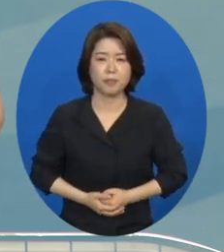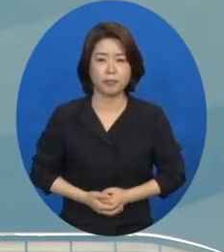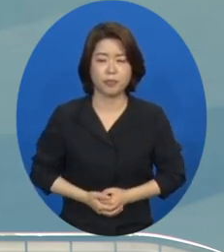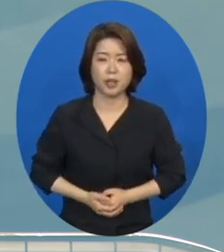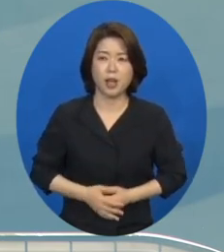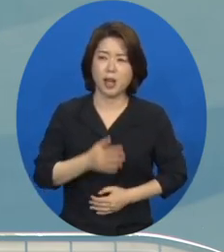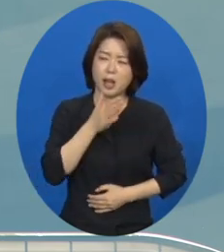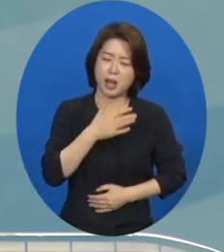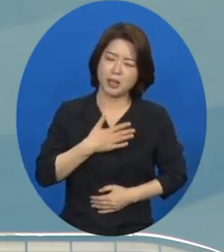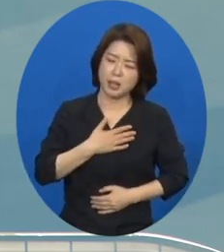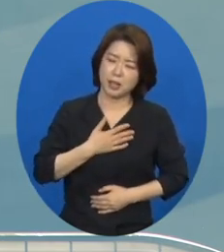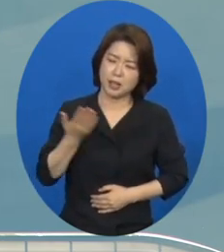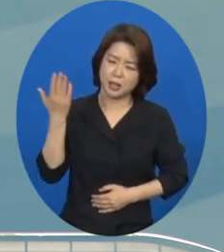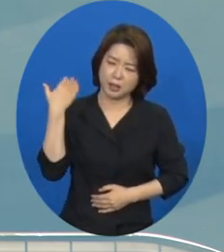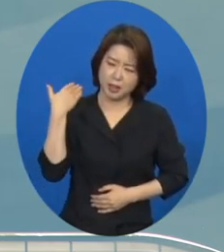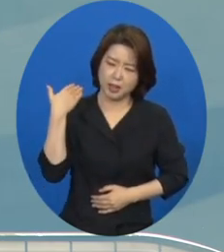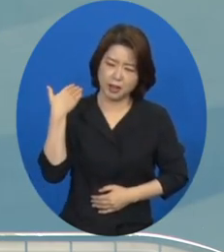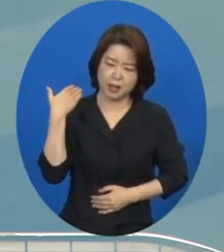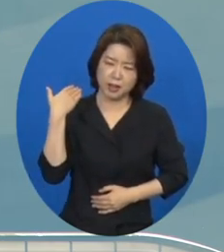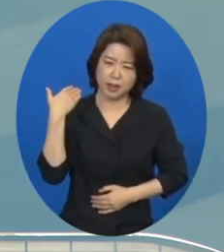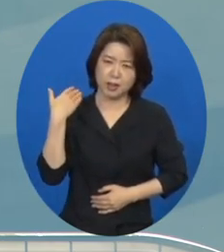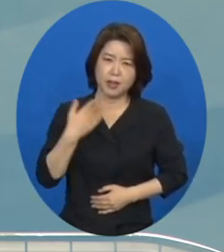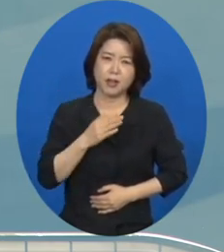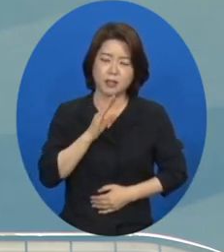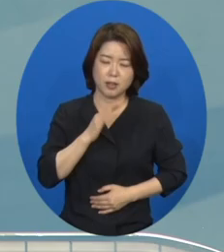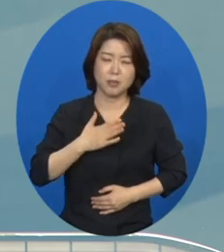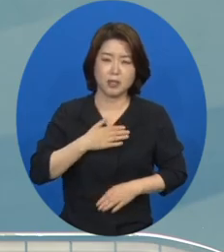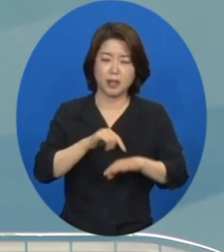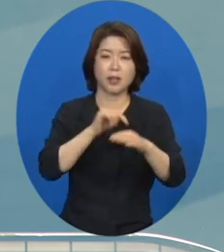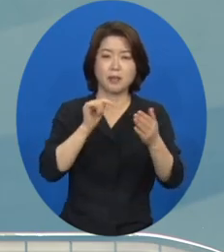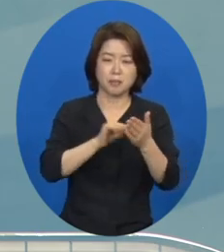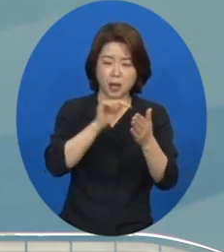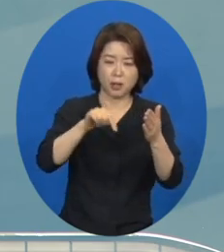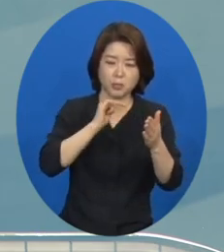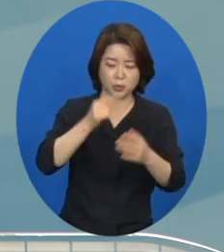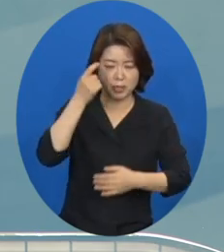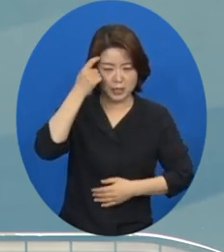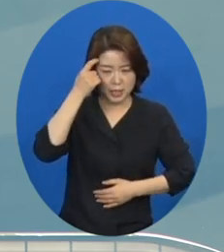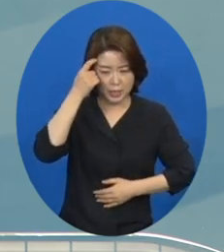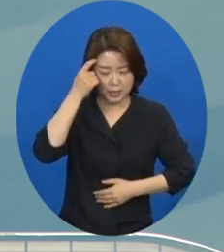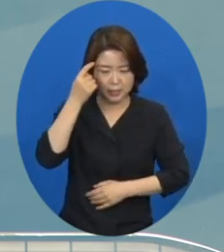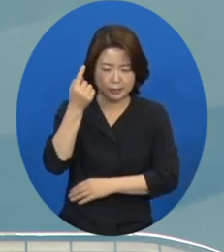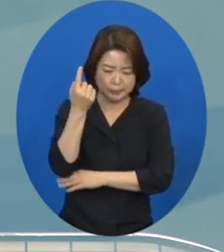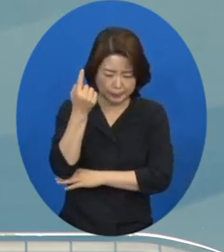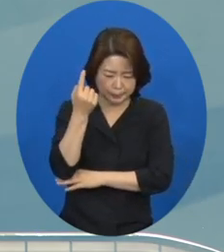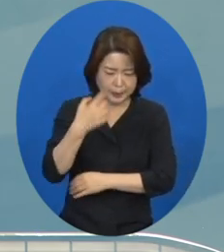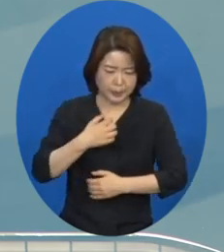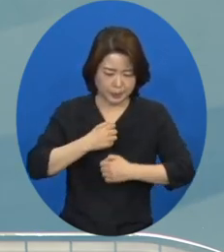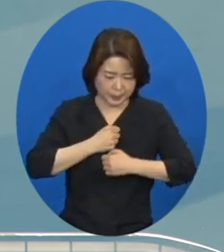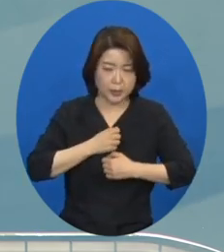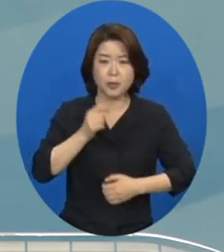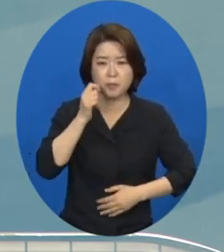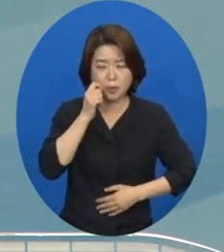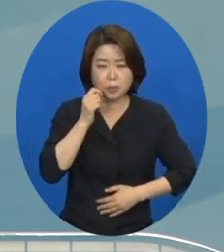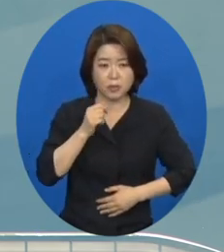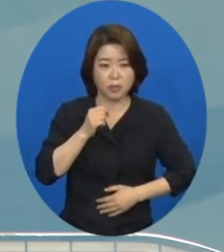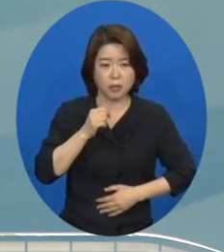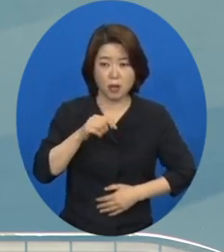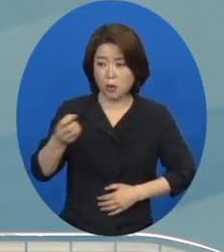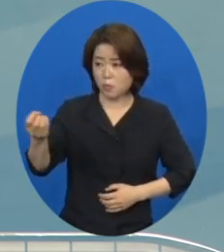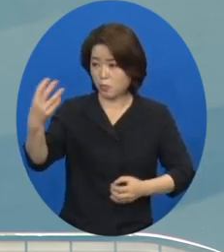아 내가 그동안에 정말 내 마음의 생각을 지키려고 하지 못했구나. 아무 생각이나 다